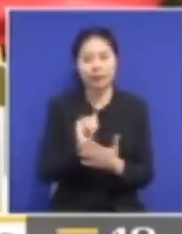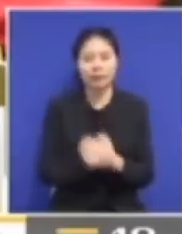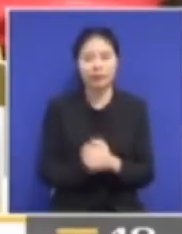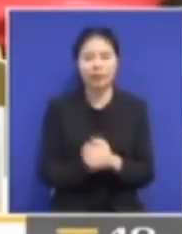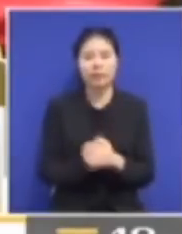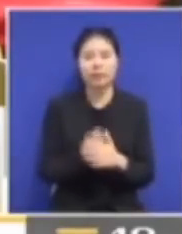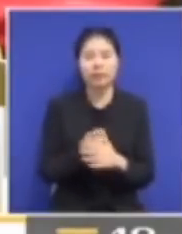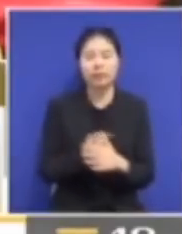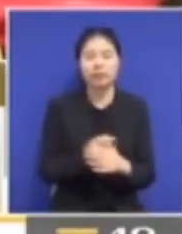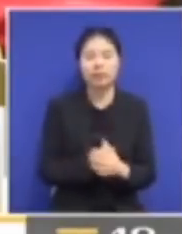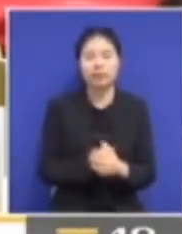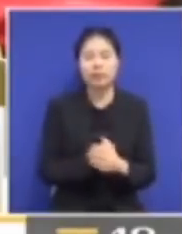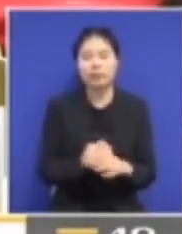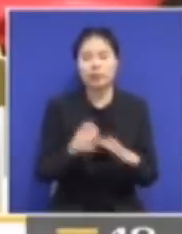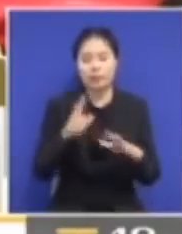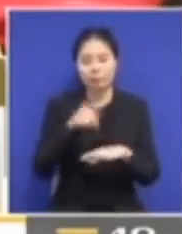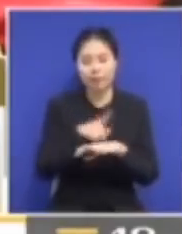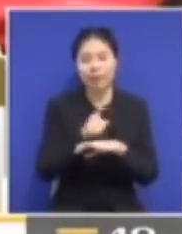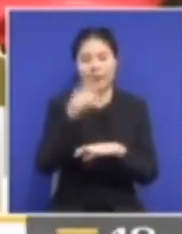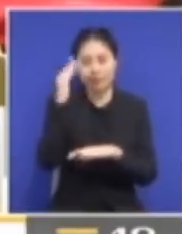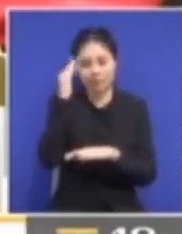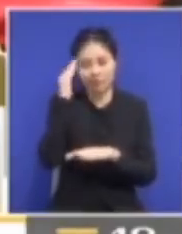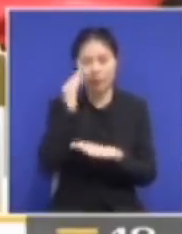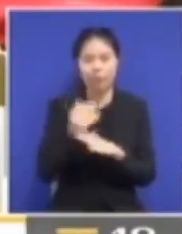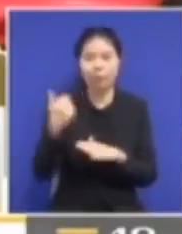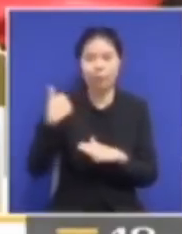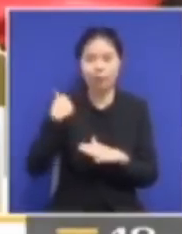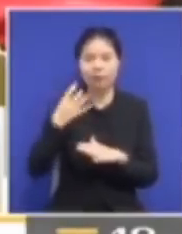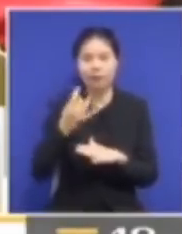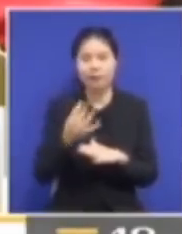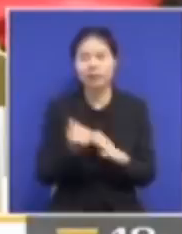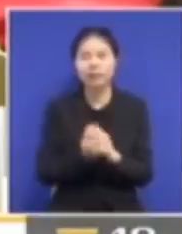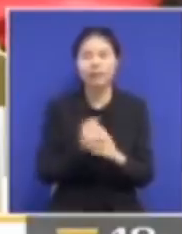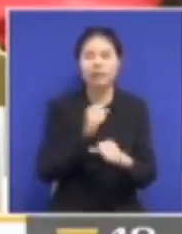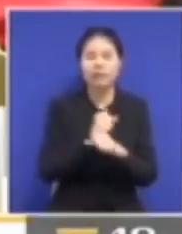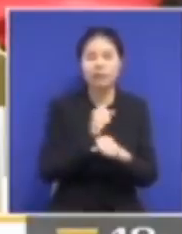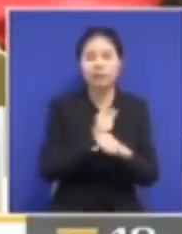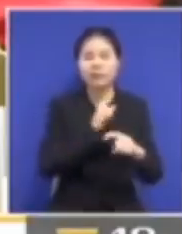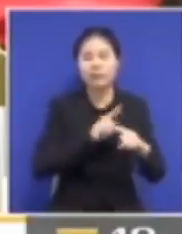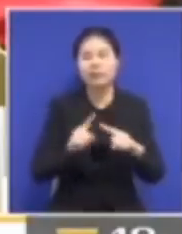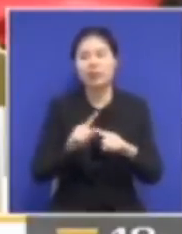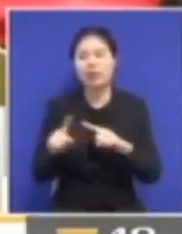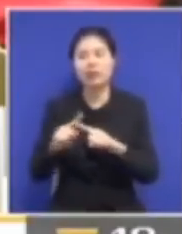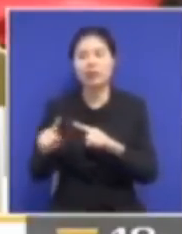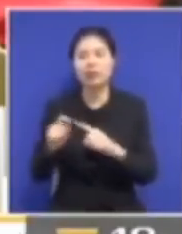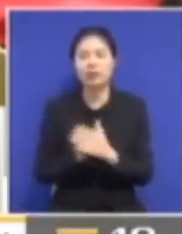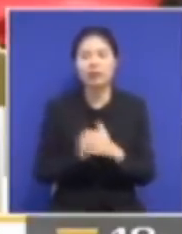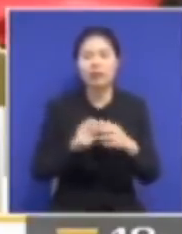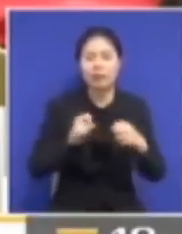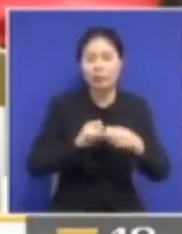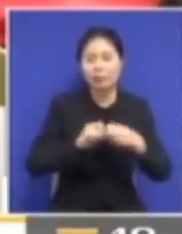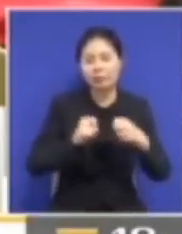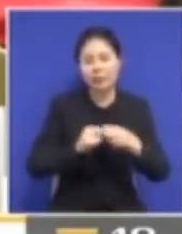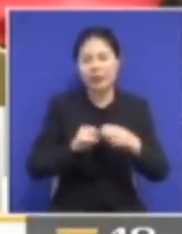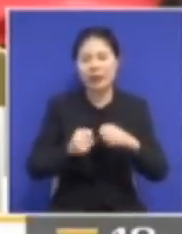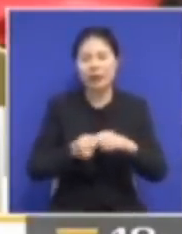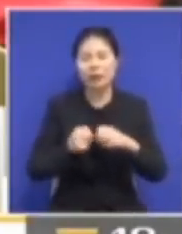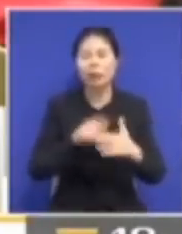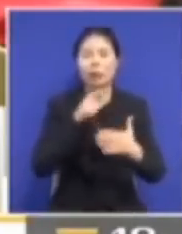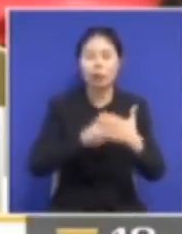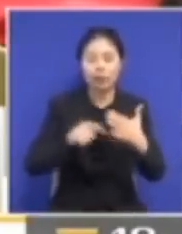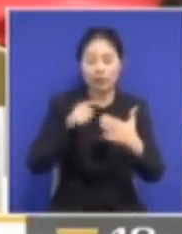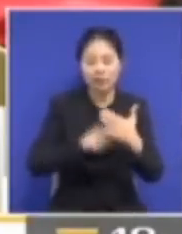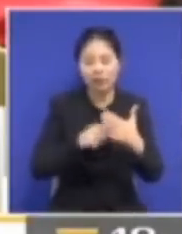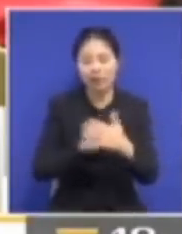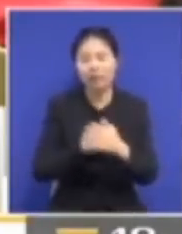นไรนะครับนะและยิ่งการเมืองเนี่ยยิ่งเละเทะไปอีกนะครับไม่มีการเลือกตั้งครั้งไหนที่มันเละเทะเท่า